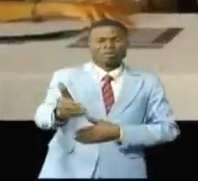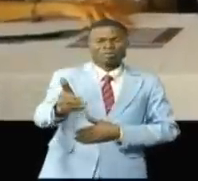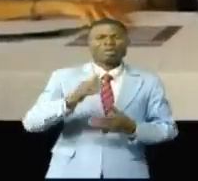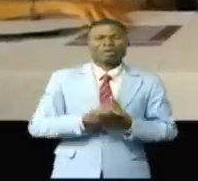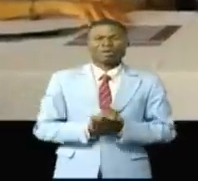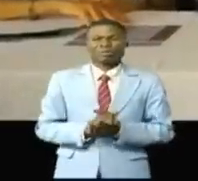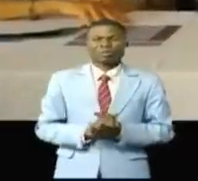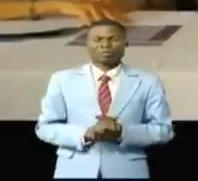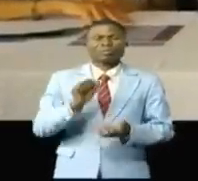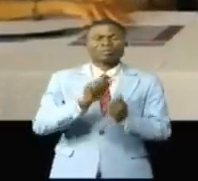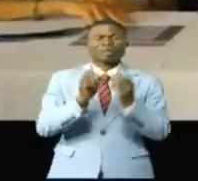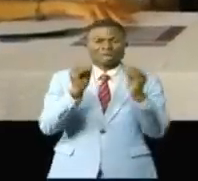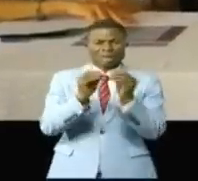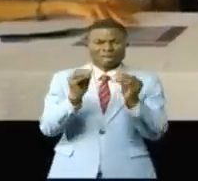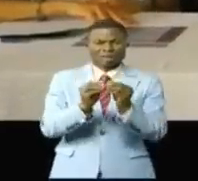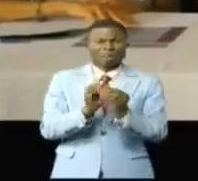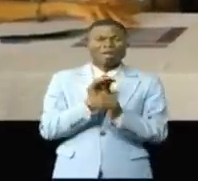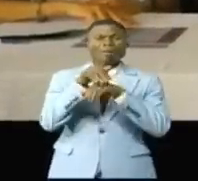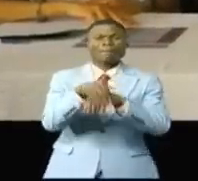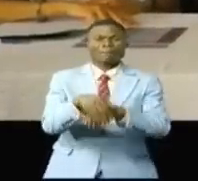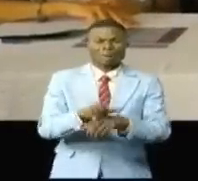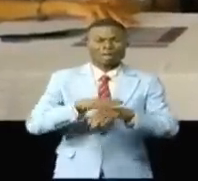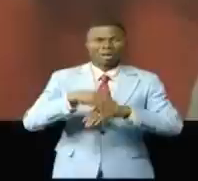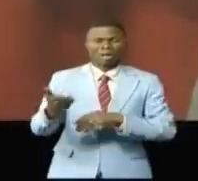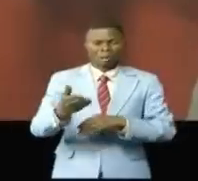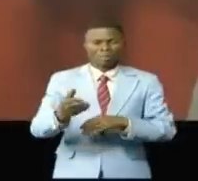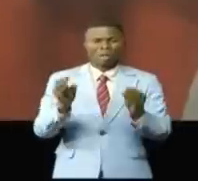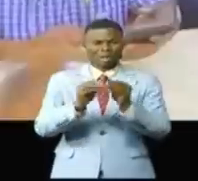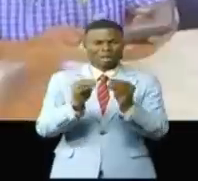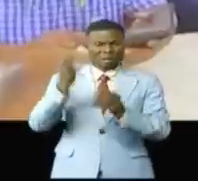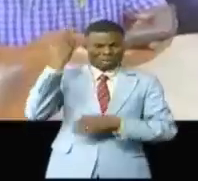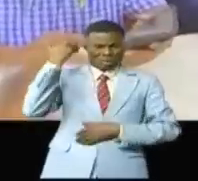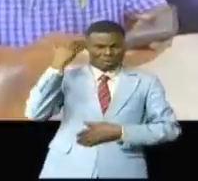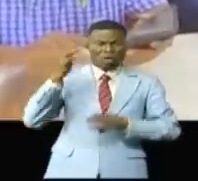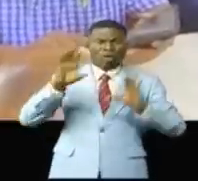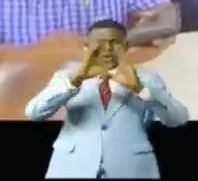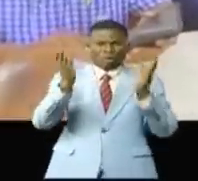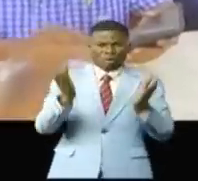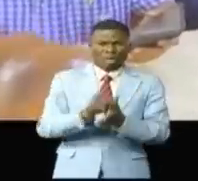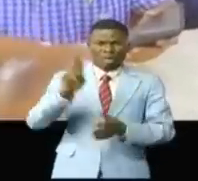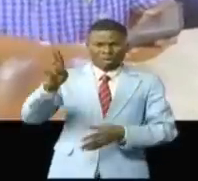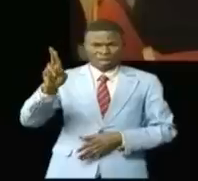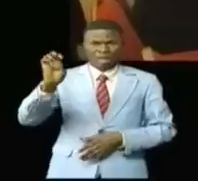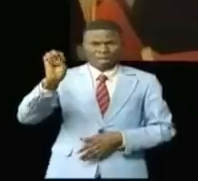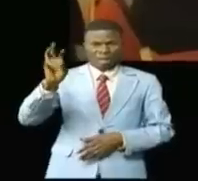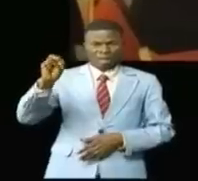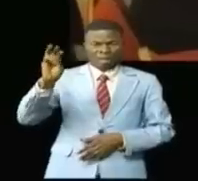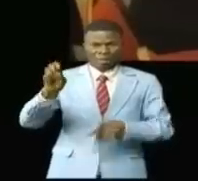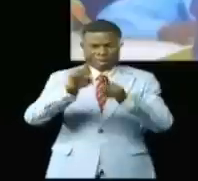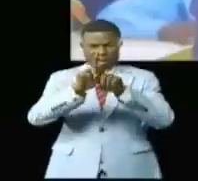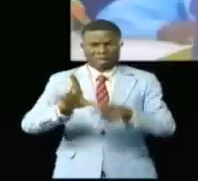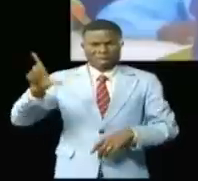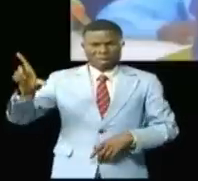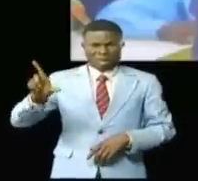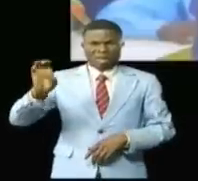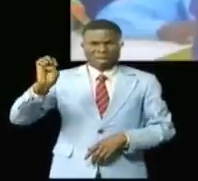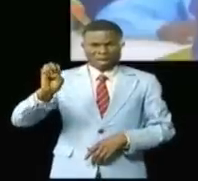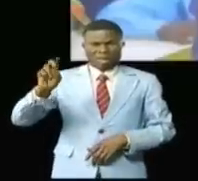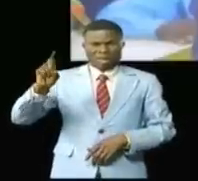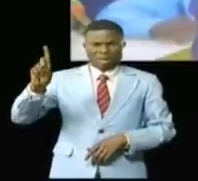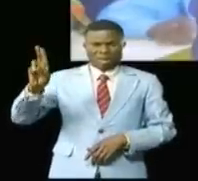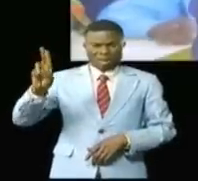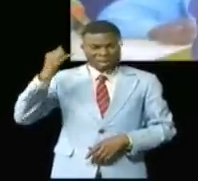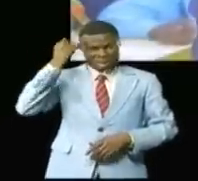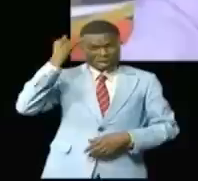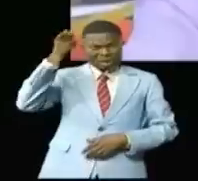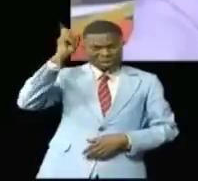que cette rencontre intervient après celle qui a réuni les communautés Hema et l'Hindou il y a quelques jours, toujours dans